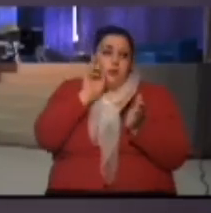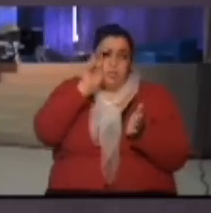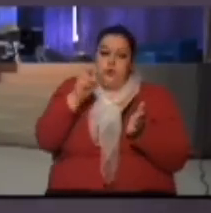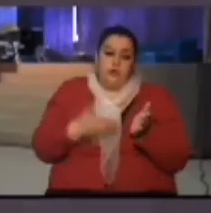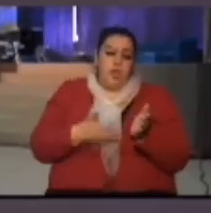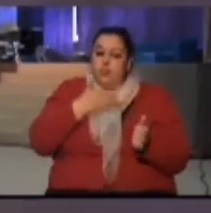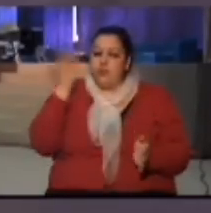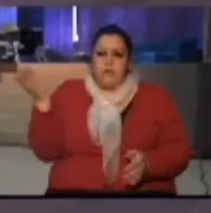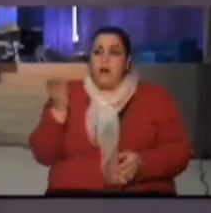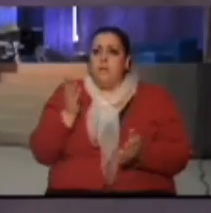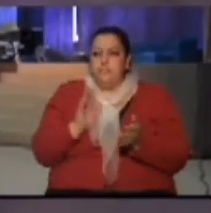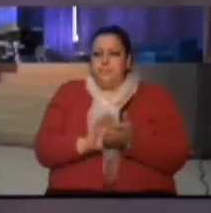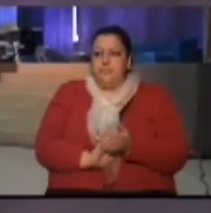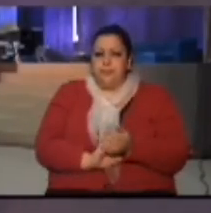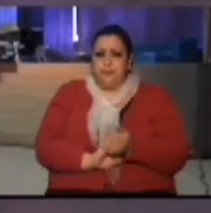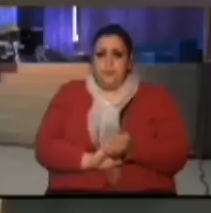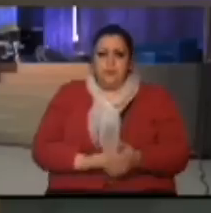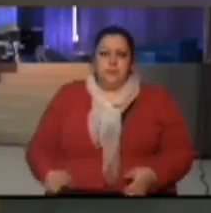Ալելույա։ Փառք Հիսուսին։